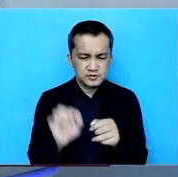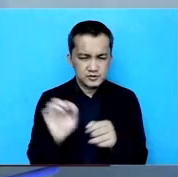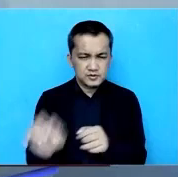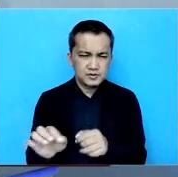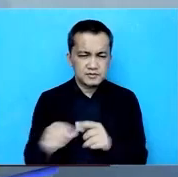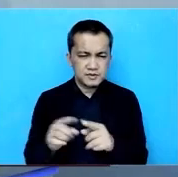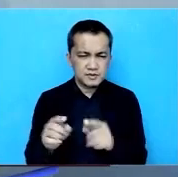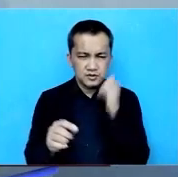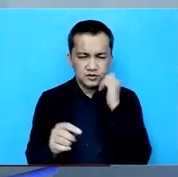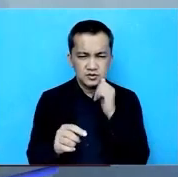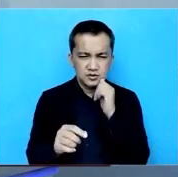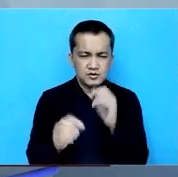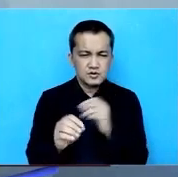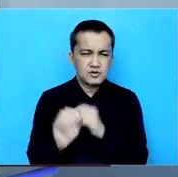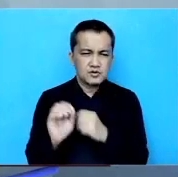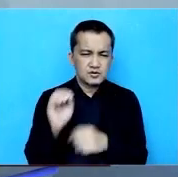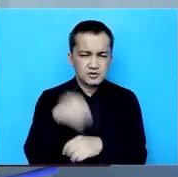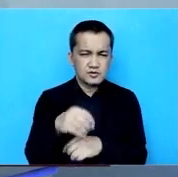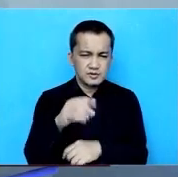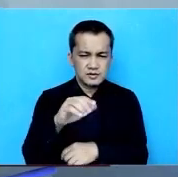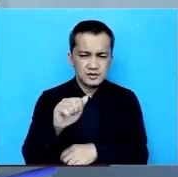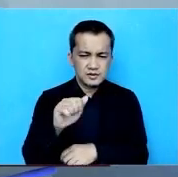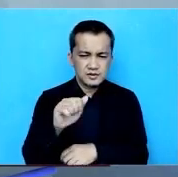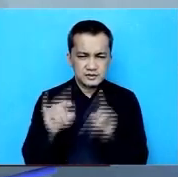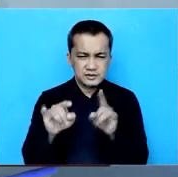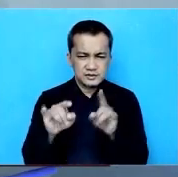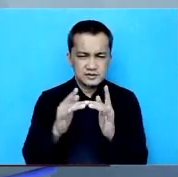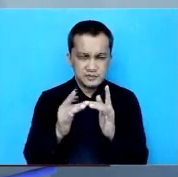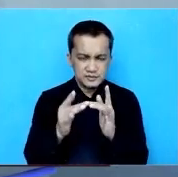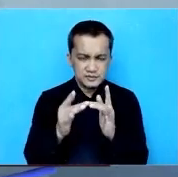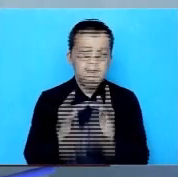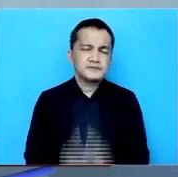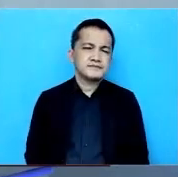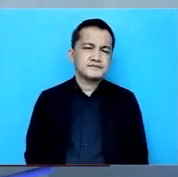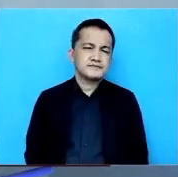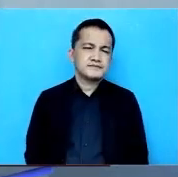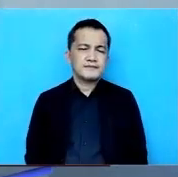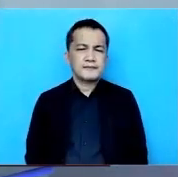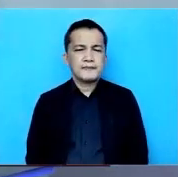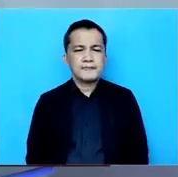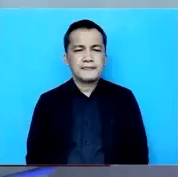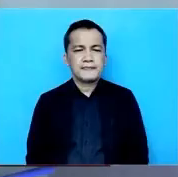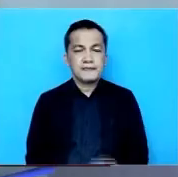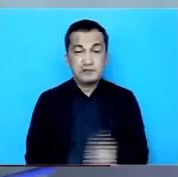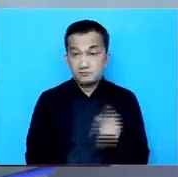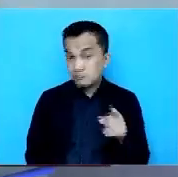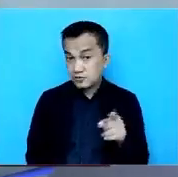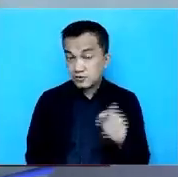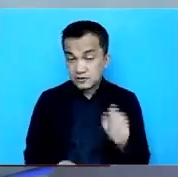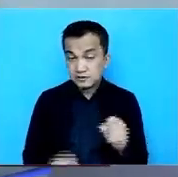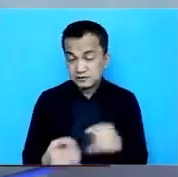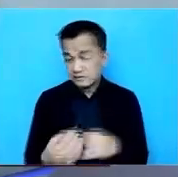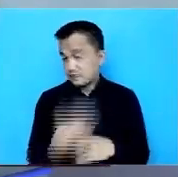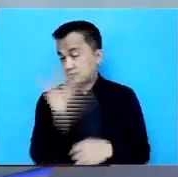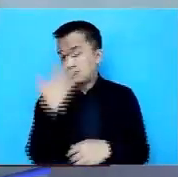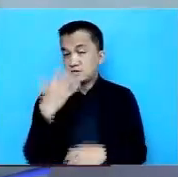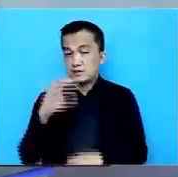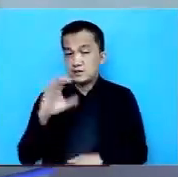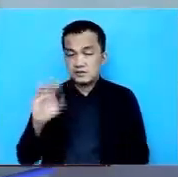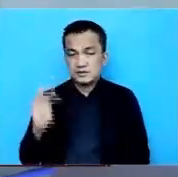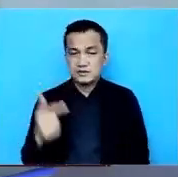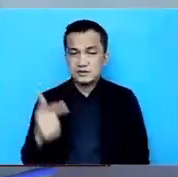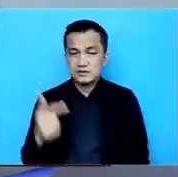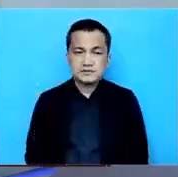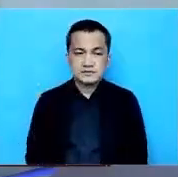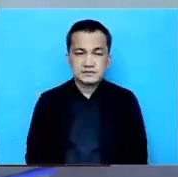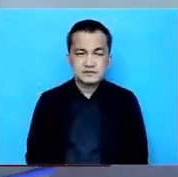madalas exaggerated yung mga ads na yan sa online platforms kagaya po nito. Ito naman kaya ang nakapinsala sa ating Coast Guard. Sa Coast